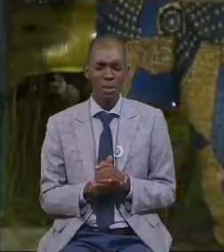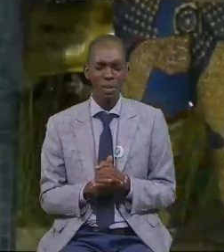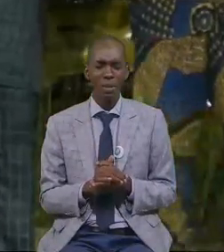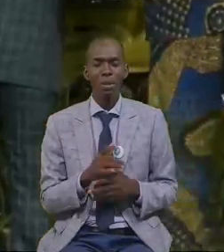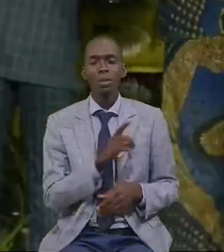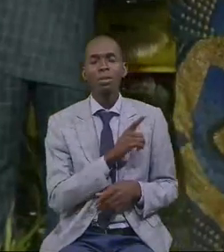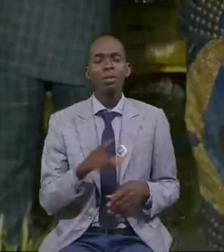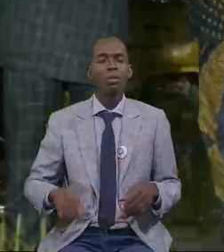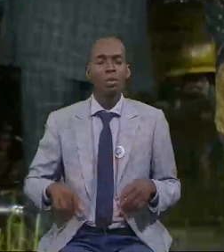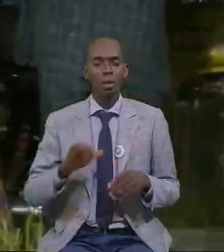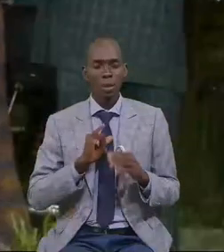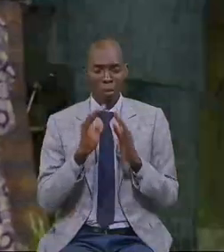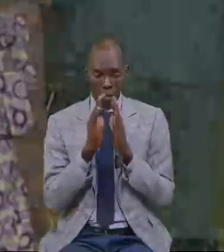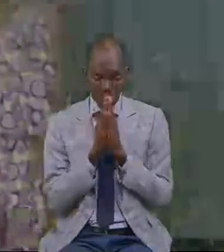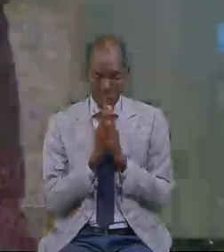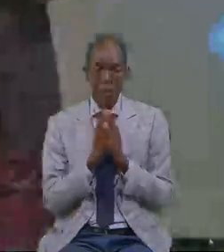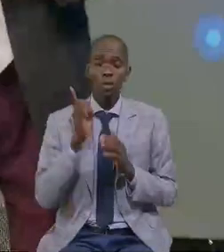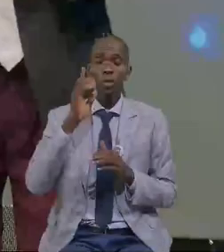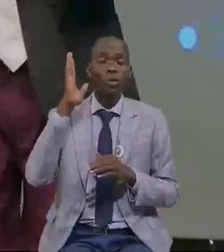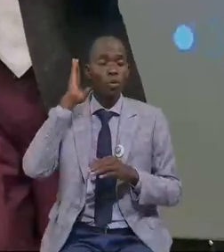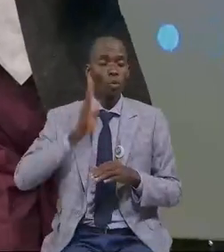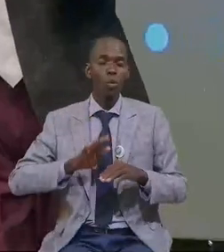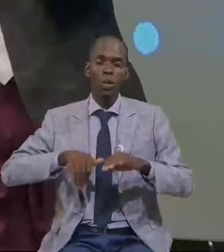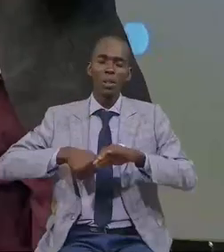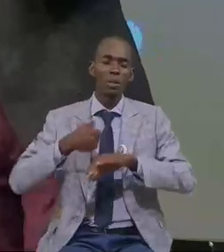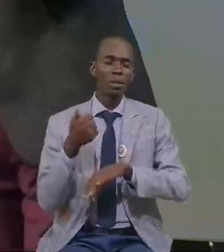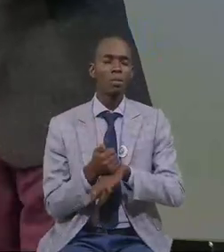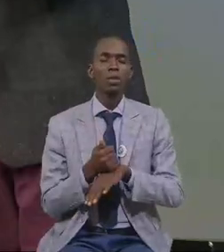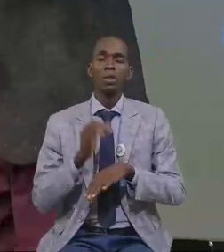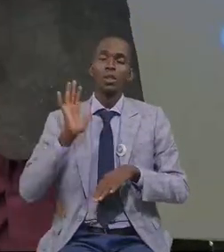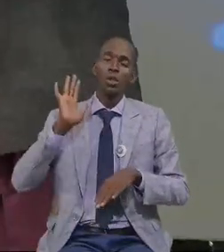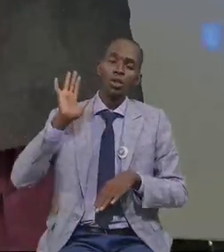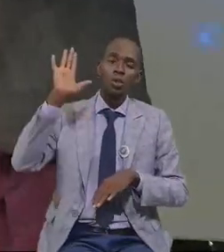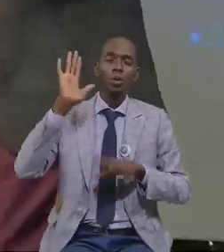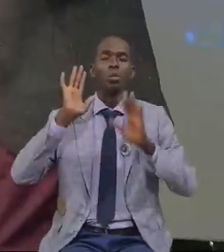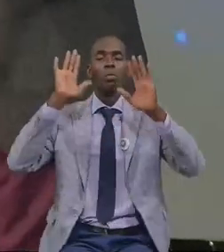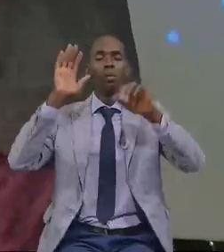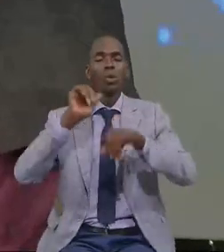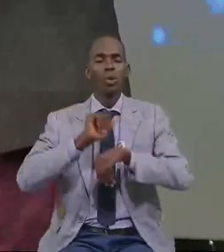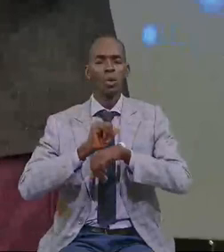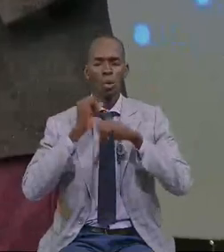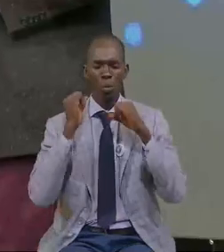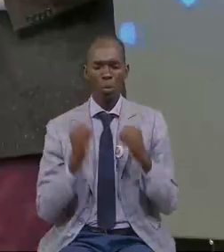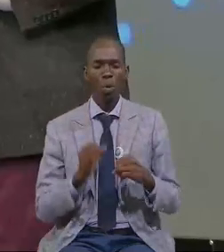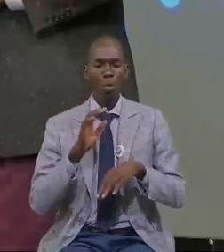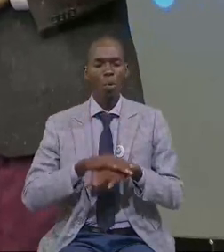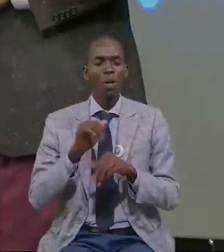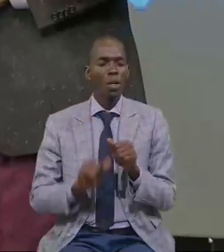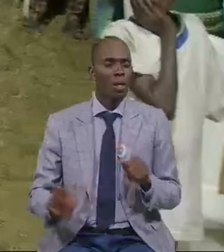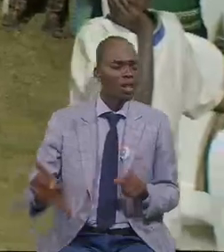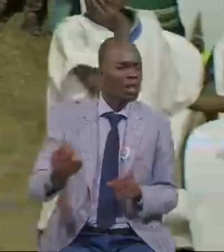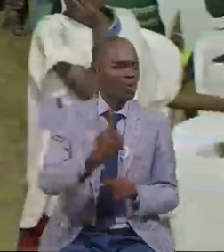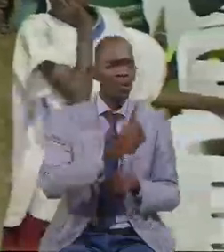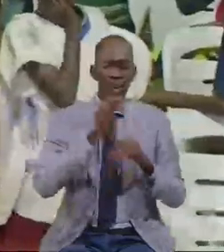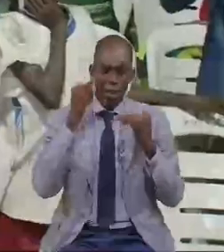Seigneur, je prie que tu confirmes ta puissance de miracle sur tout le monde